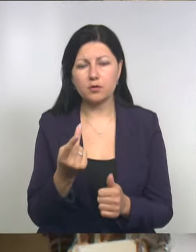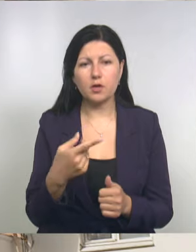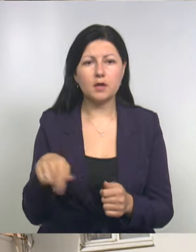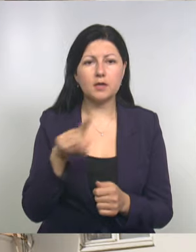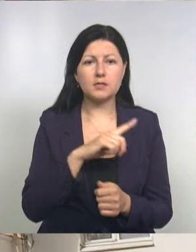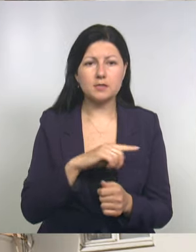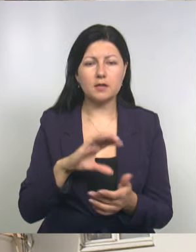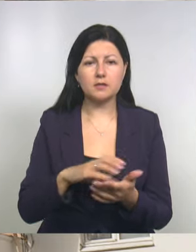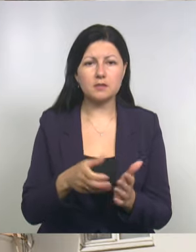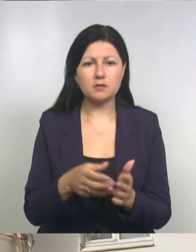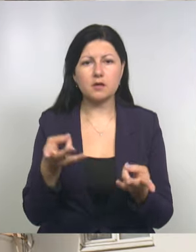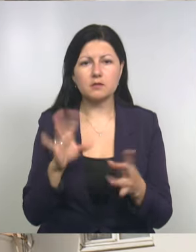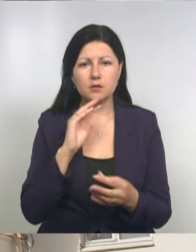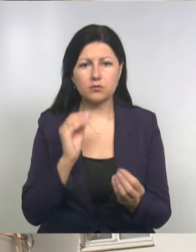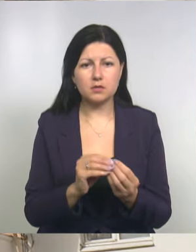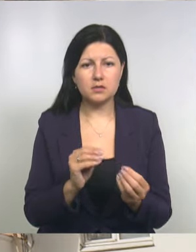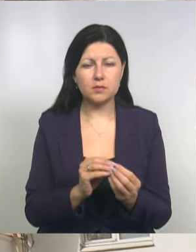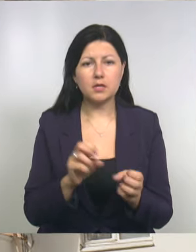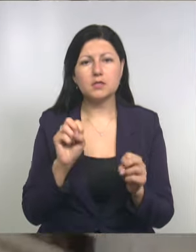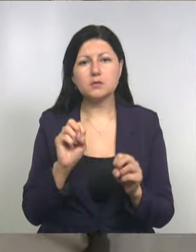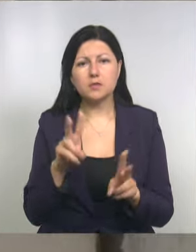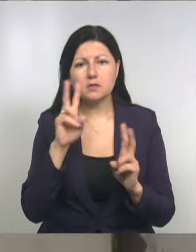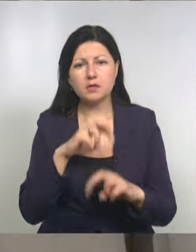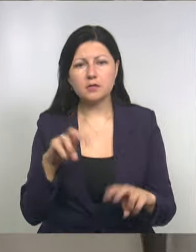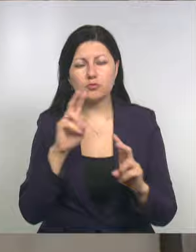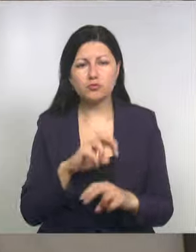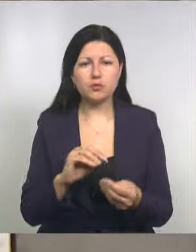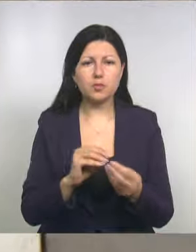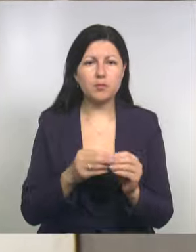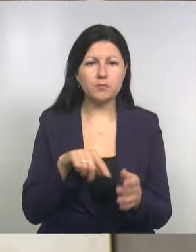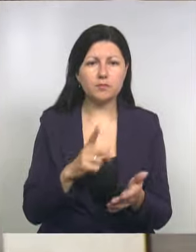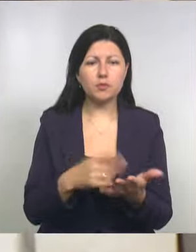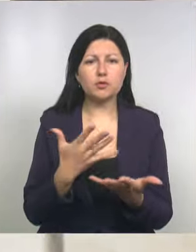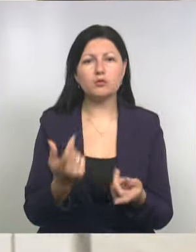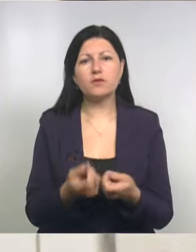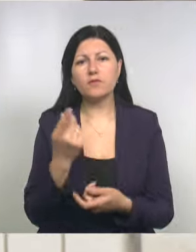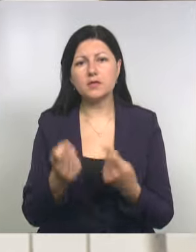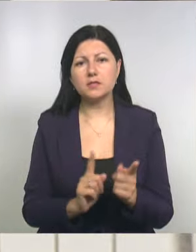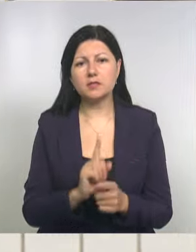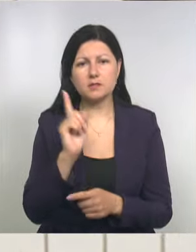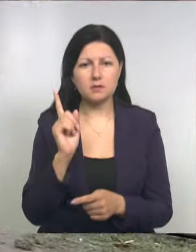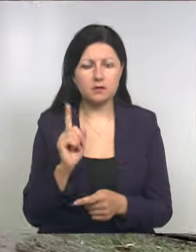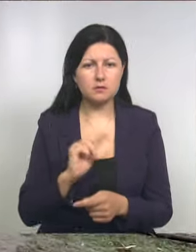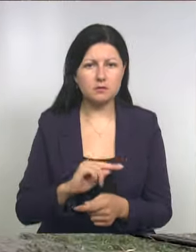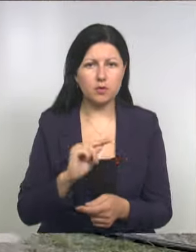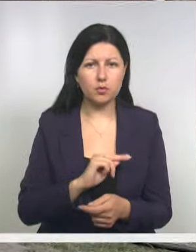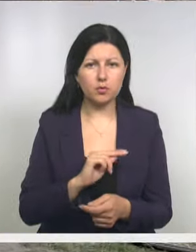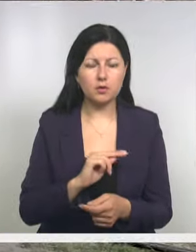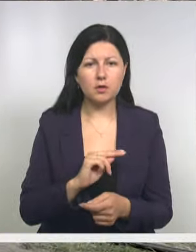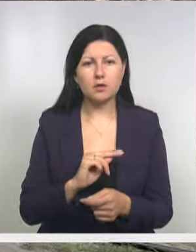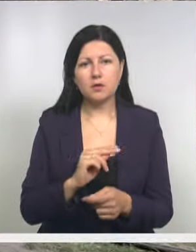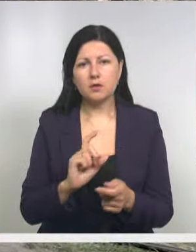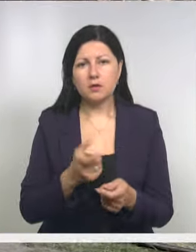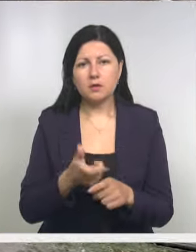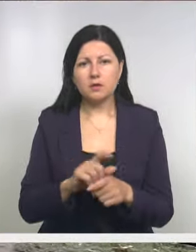секции останутся неизменными. Специалисты изучают проблемные вопросы, которые возникли на старте работ. Достаточно сложно